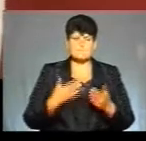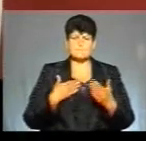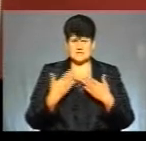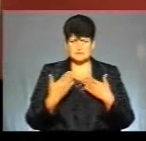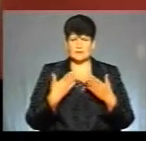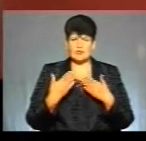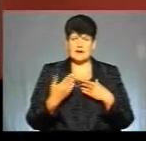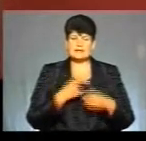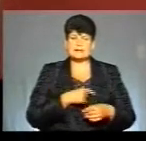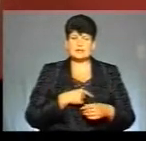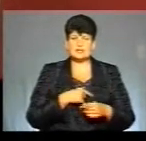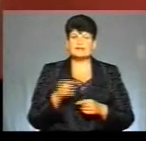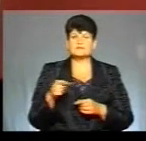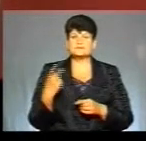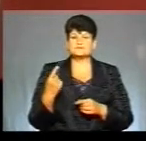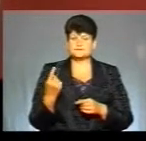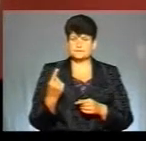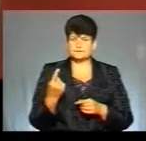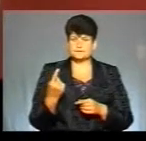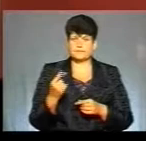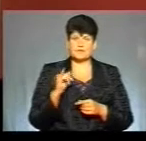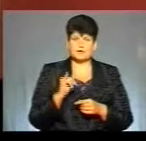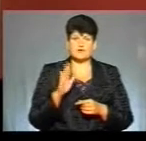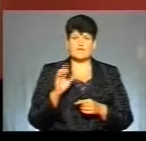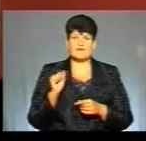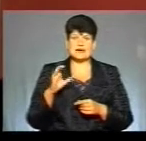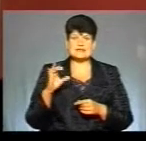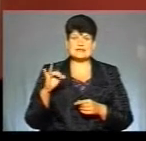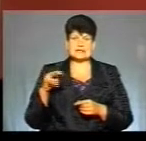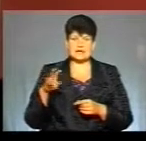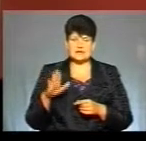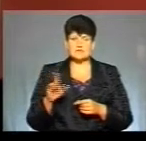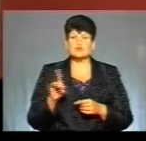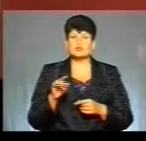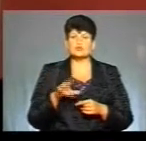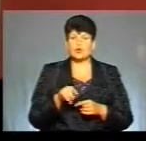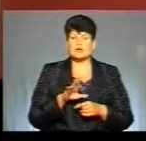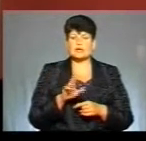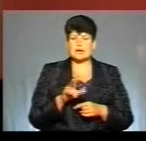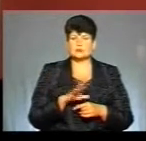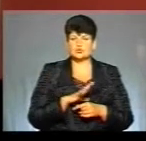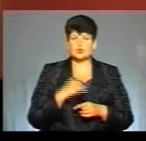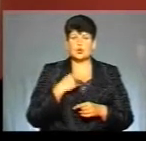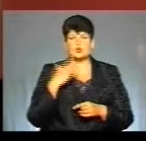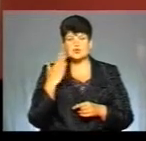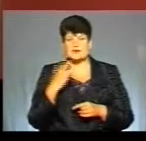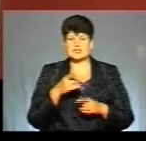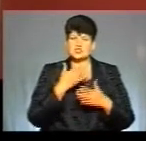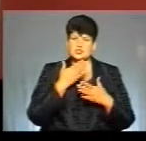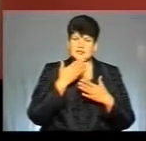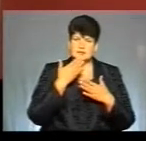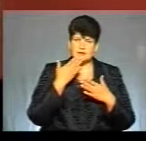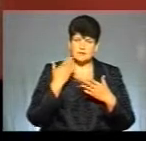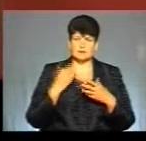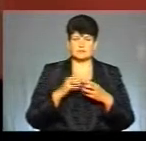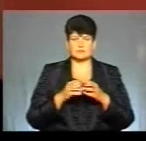поспілкувалися з депутатом від Тернопільщини Ігорем Васильєвим щодо того, як відбувалося голосування і чи немає застережень для нього